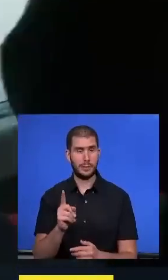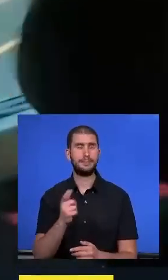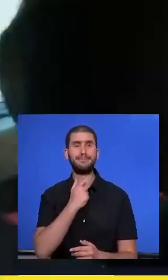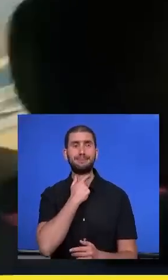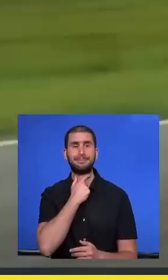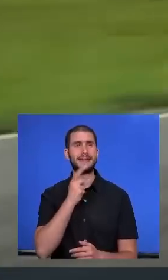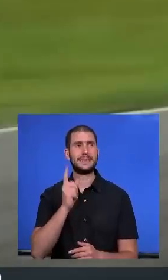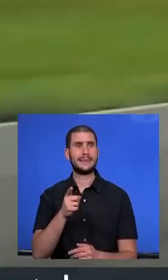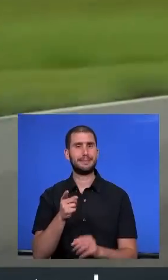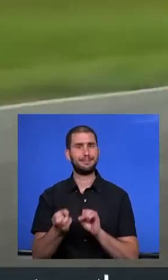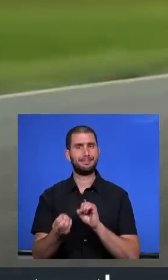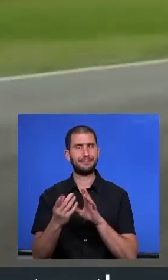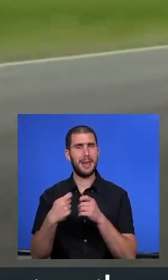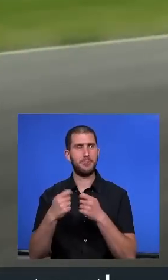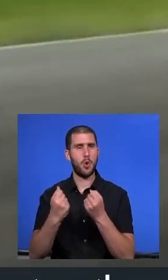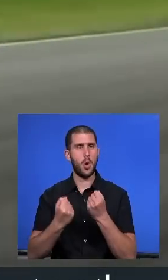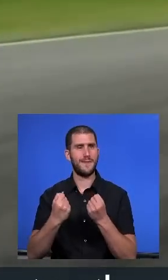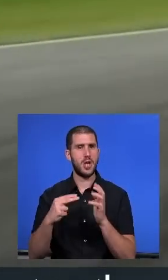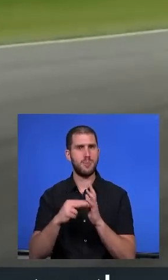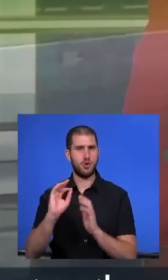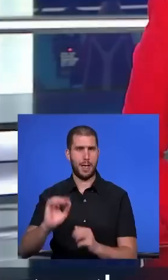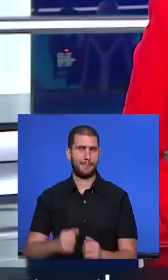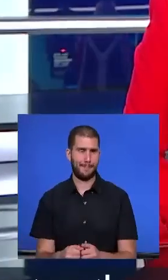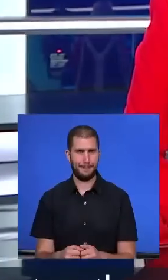יאלצו להיפרד מהרכב החשמלי.